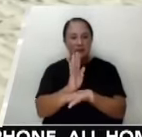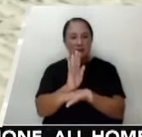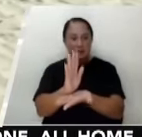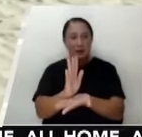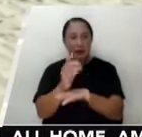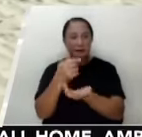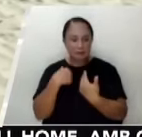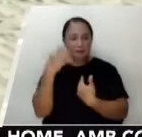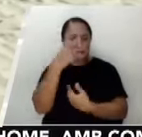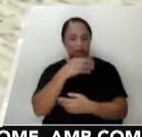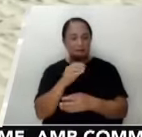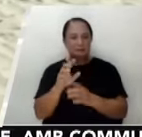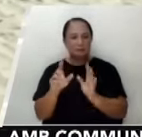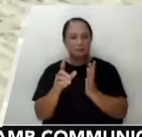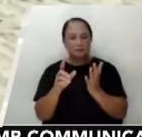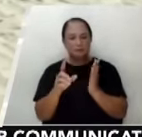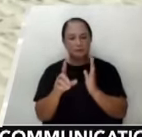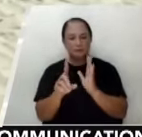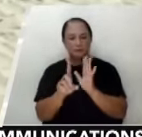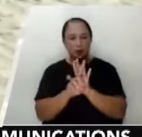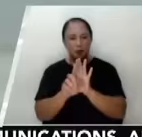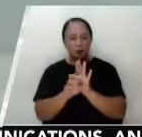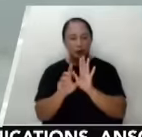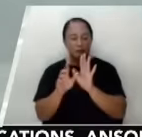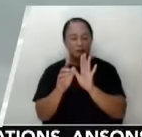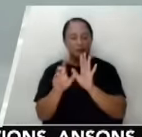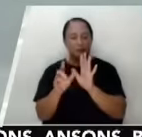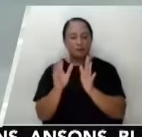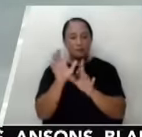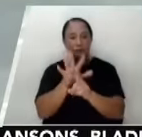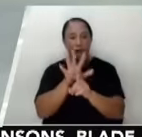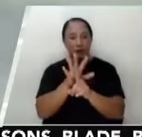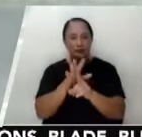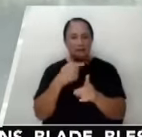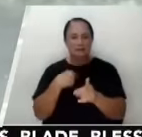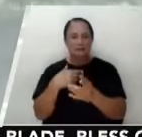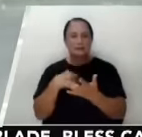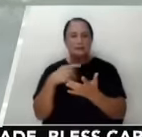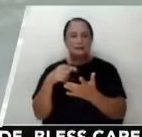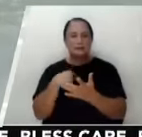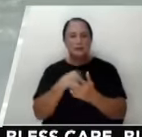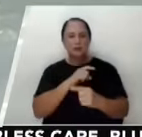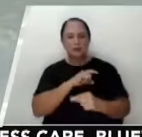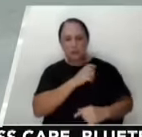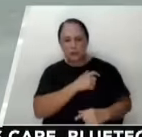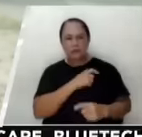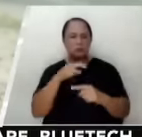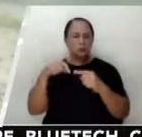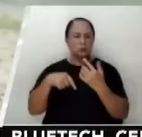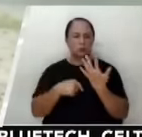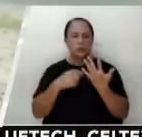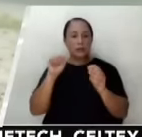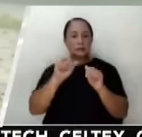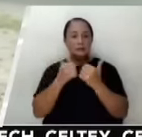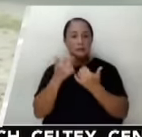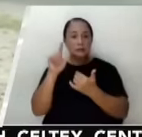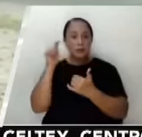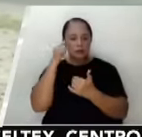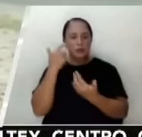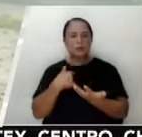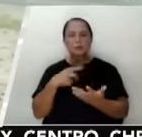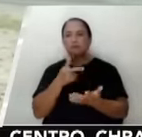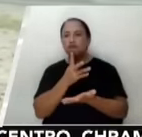Municipal Disaster Risk Reduction Management Office, Municipal Tourism, Pulisya, at iba pang ahensya, nag-iikot na rin sa